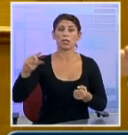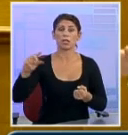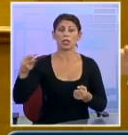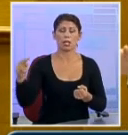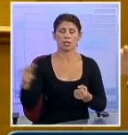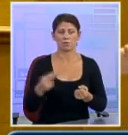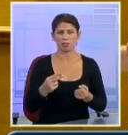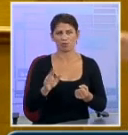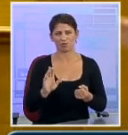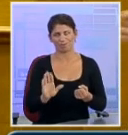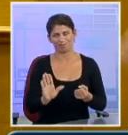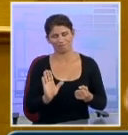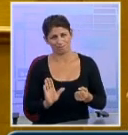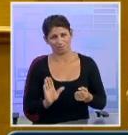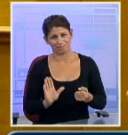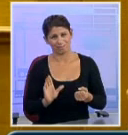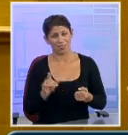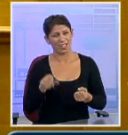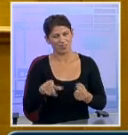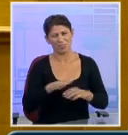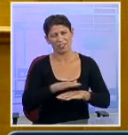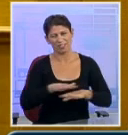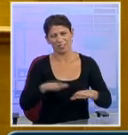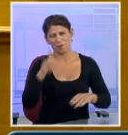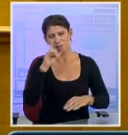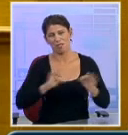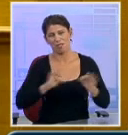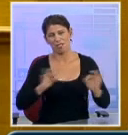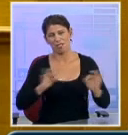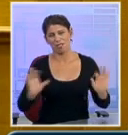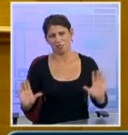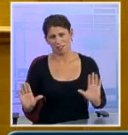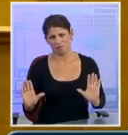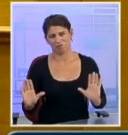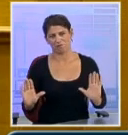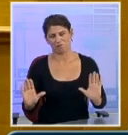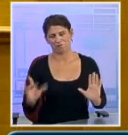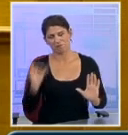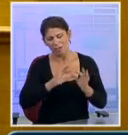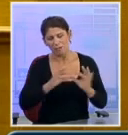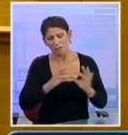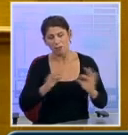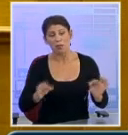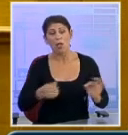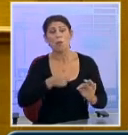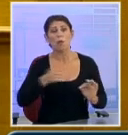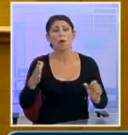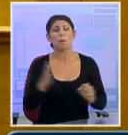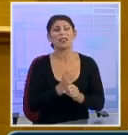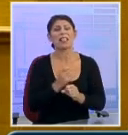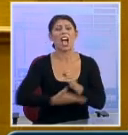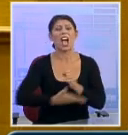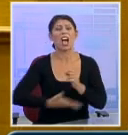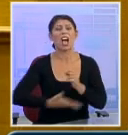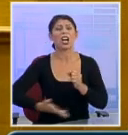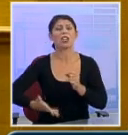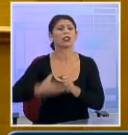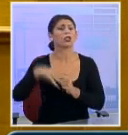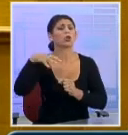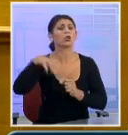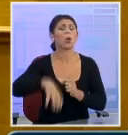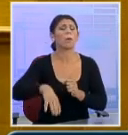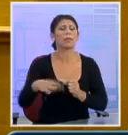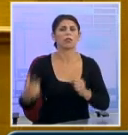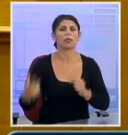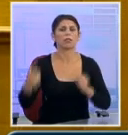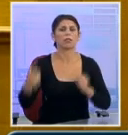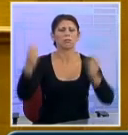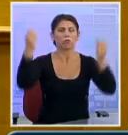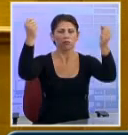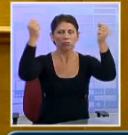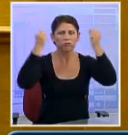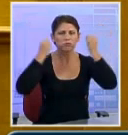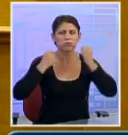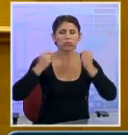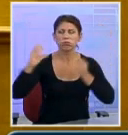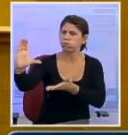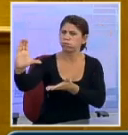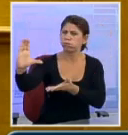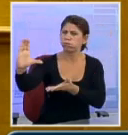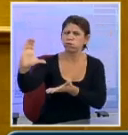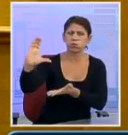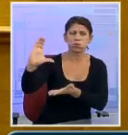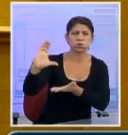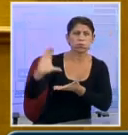κοινοτικούς φόρους για την αγροτική ανάπτυξη. Έχετε καθυστερήσει δραματικά για την έκθεση του νέου προγράμματος και τώρα προχωράτε